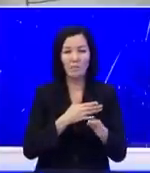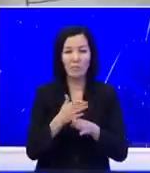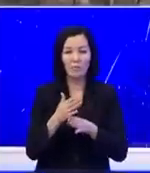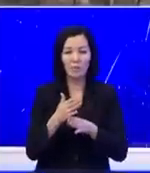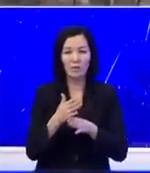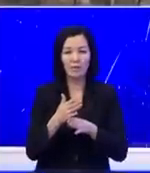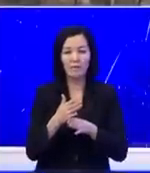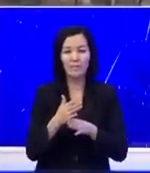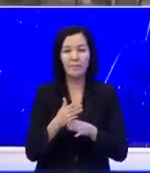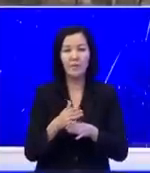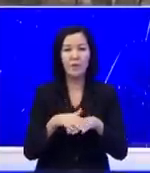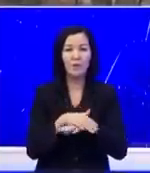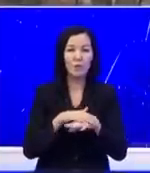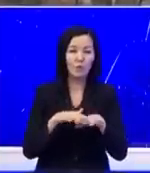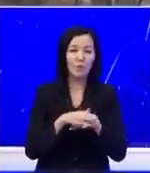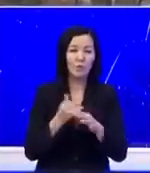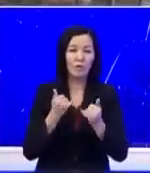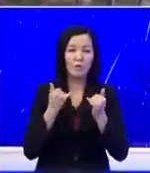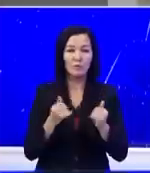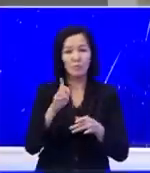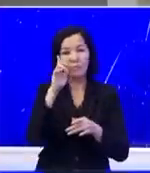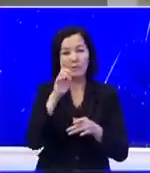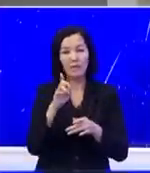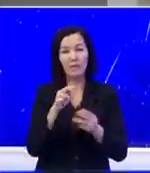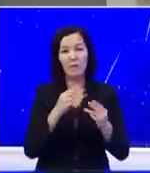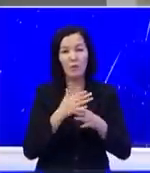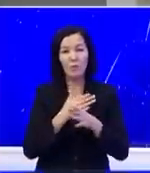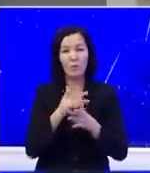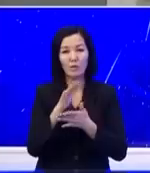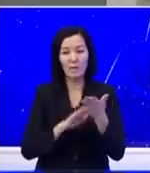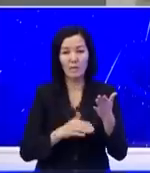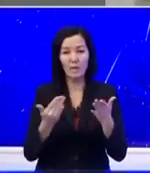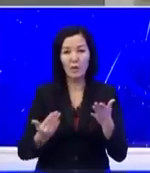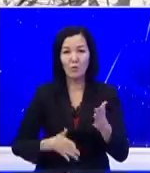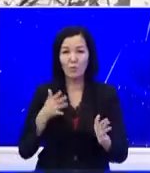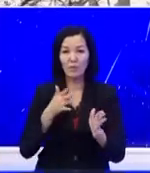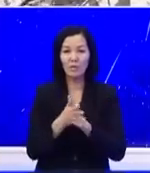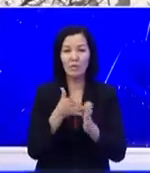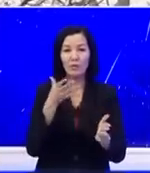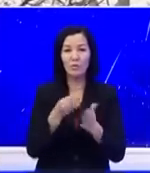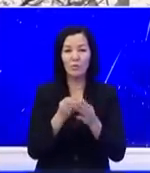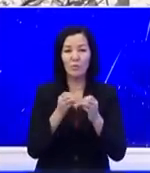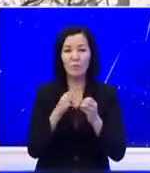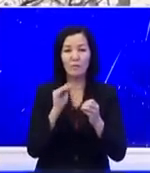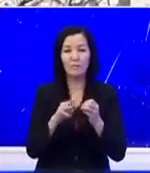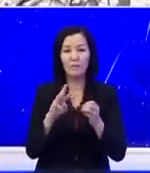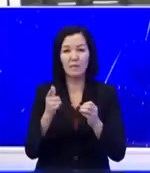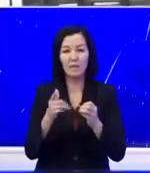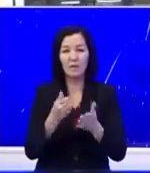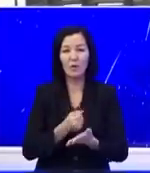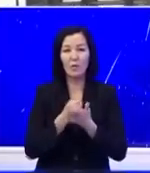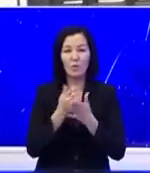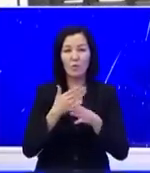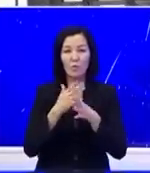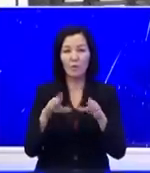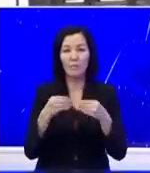төленді. Тұрғындар үшін мемлекеттік көмек тек осымен шектелген жоқ. Коммуналдық шығындарды өтеу үшін 15 мың теңге көлемінде қолдау